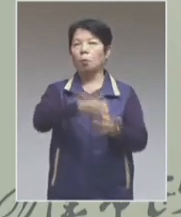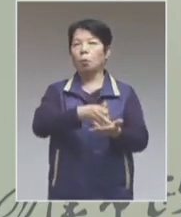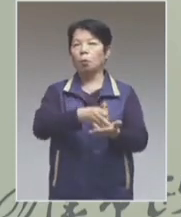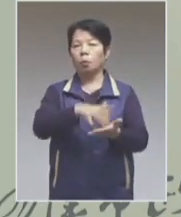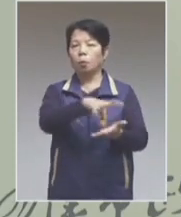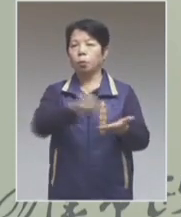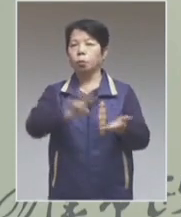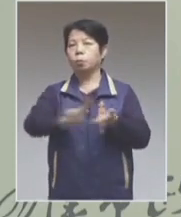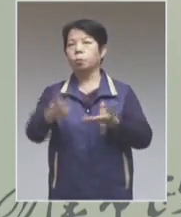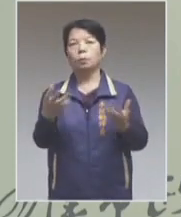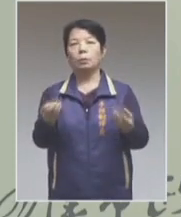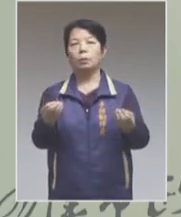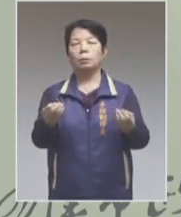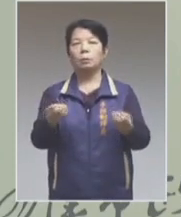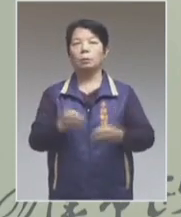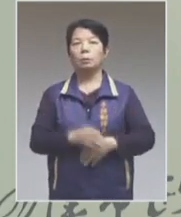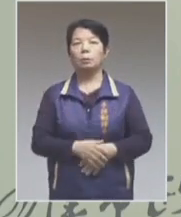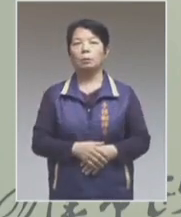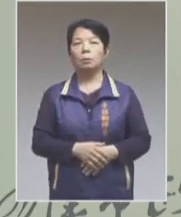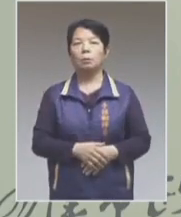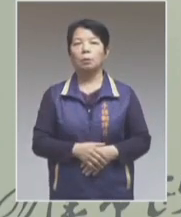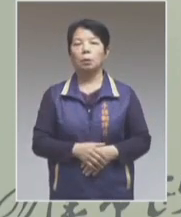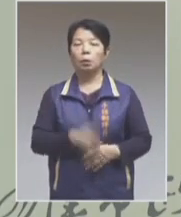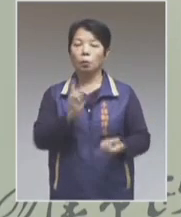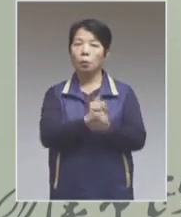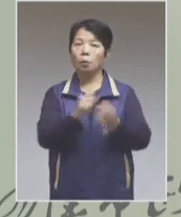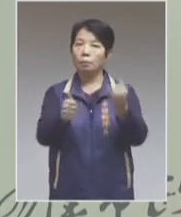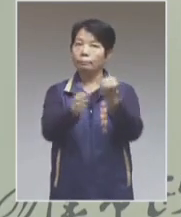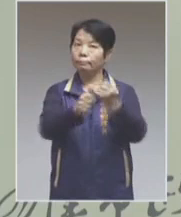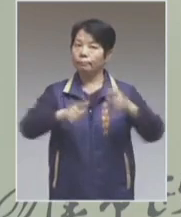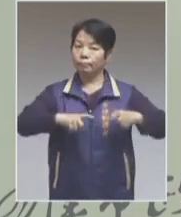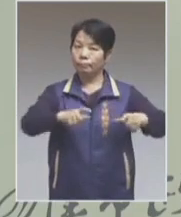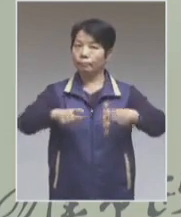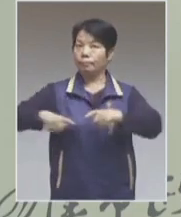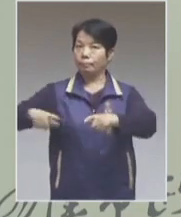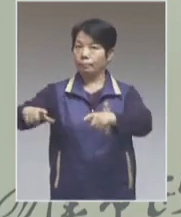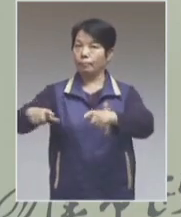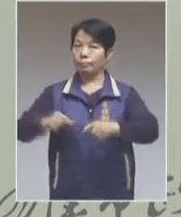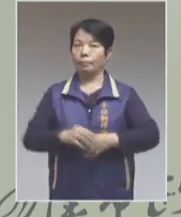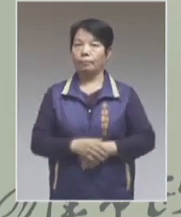相对来讲像这种喜宴